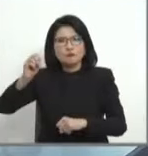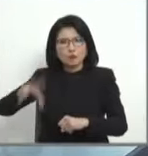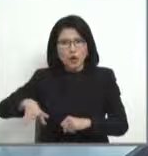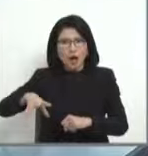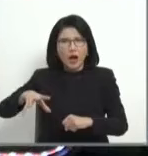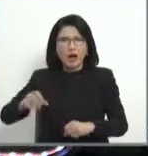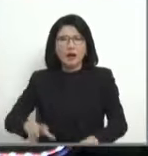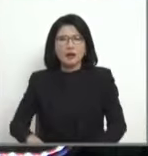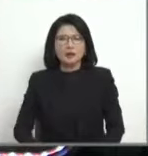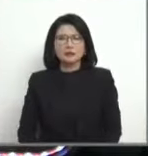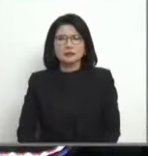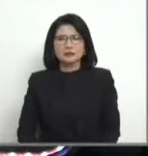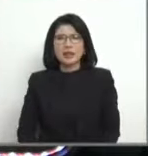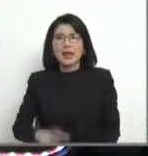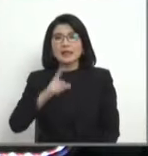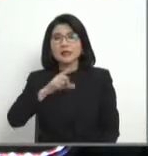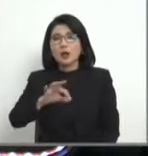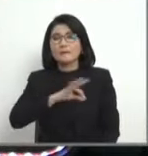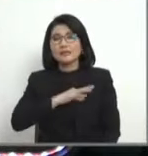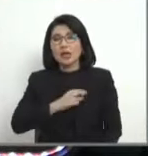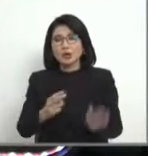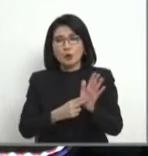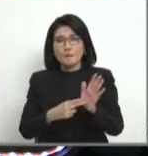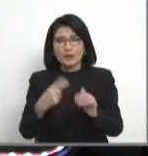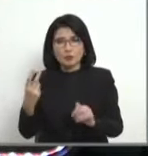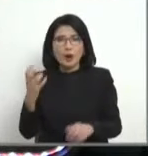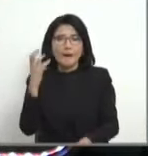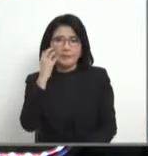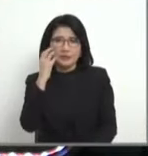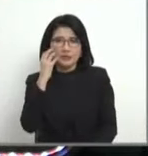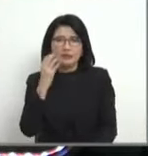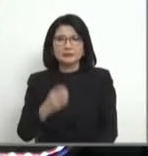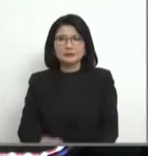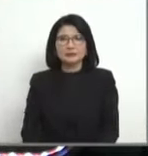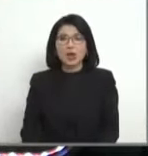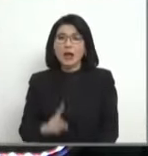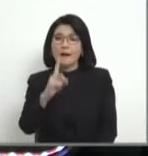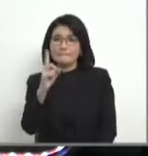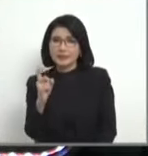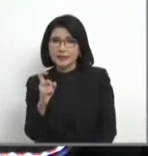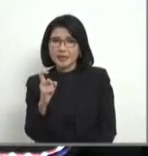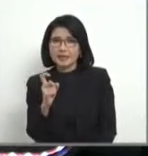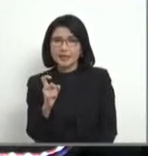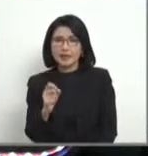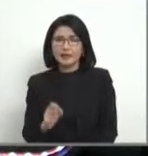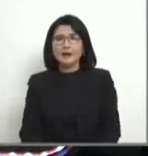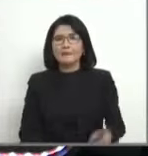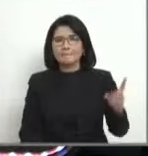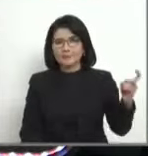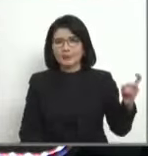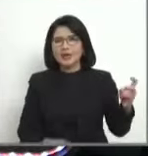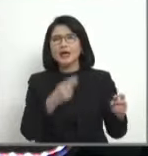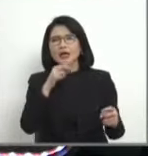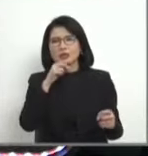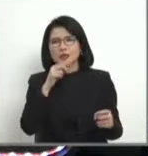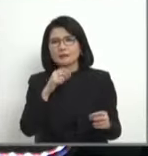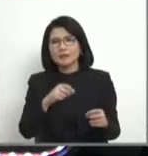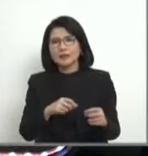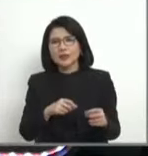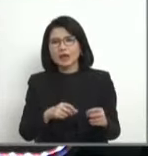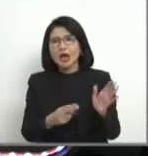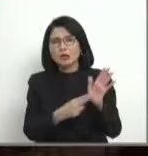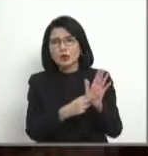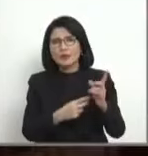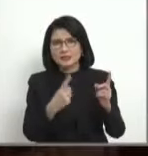hadirin sekalian, calon presiden nomor urut 2 Bapak Prabowo Subianto, kami persilakan untuk bertanya kepada calon presiden nomor urut 1 Bapak Anies Baswedan. Waktu